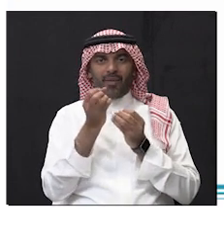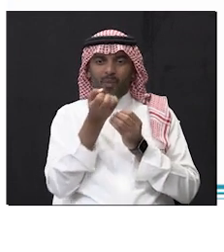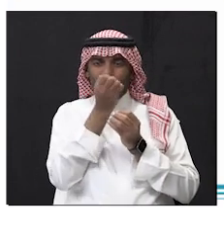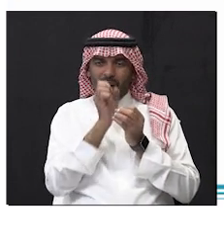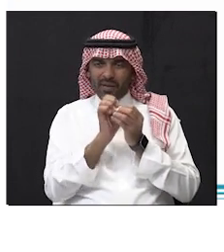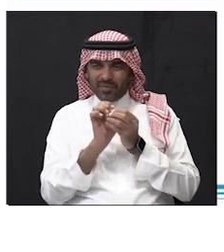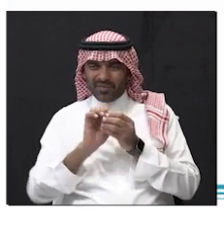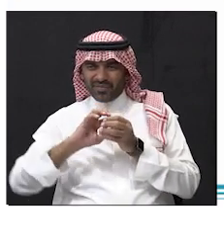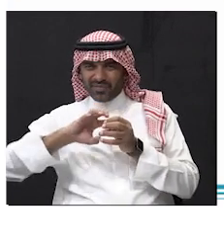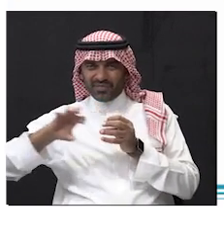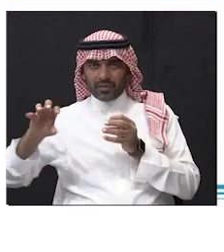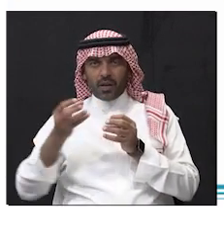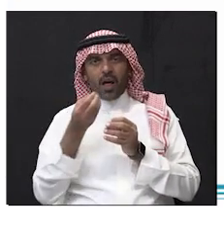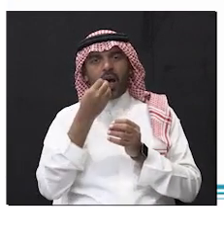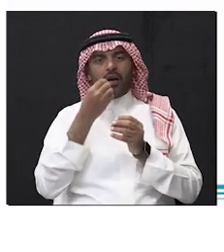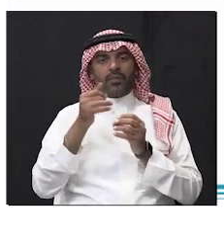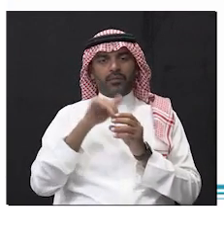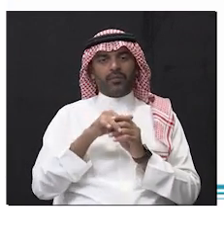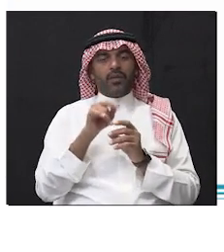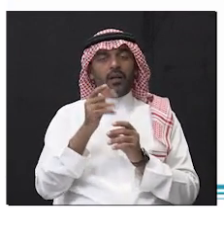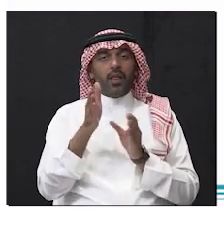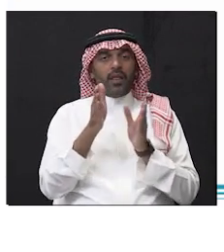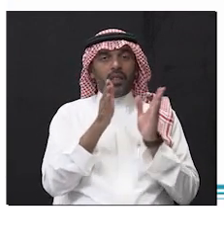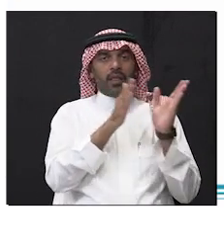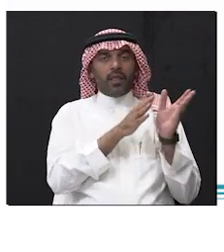اللاسعات كيف تقوم بالغذاء؟